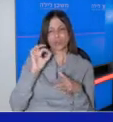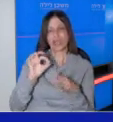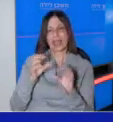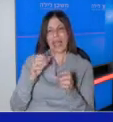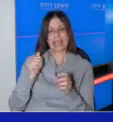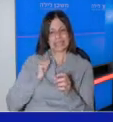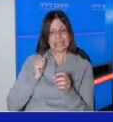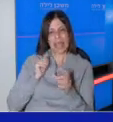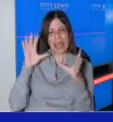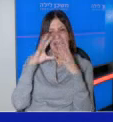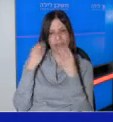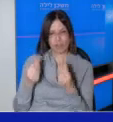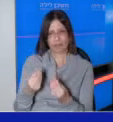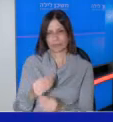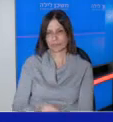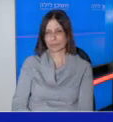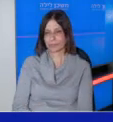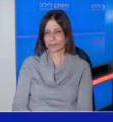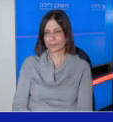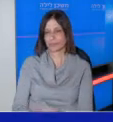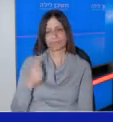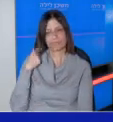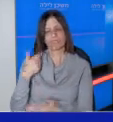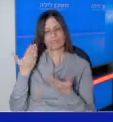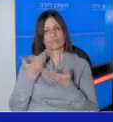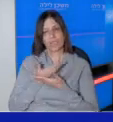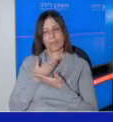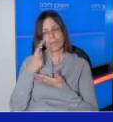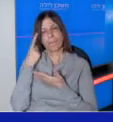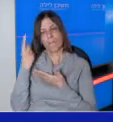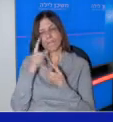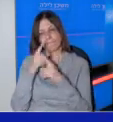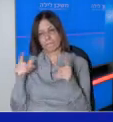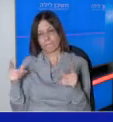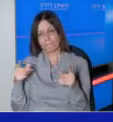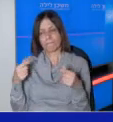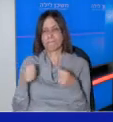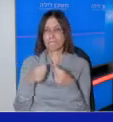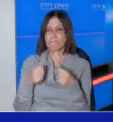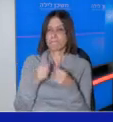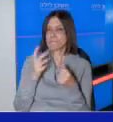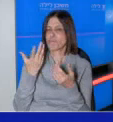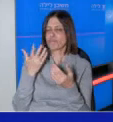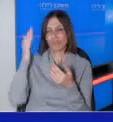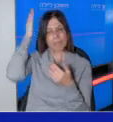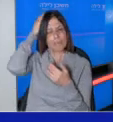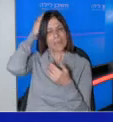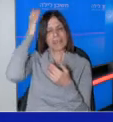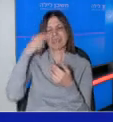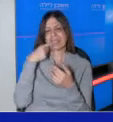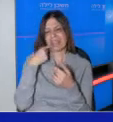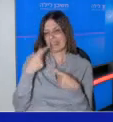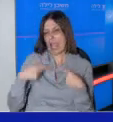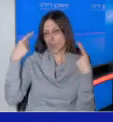טוב עינב. ערב טוב אני. טוב, תשמעי, אנחנו מקבלים פה דעות מדעות שונות לגבי מה היום נפתלי בנט ראש הממשלה